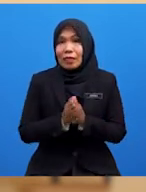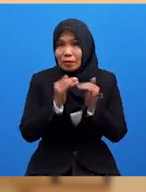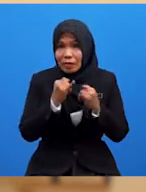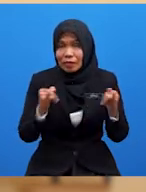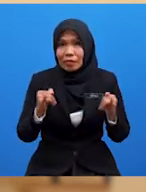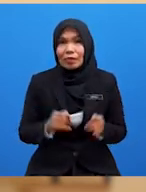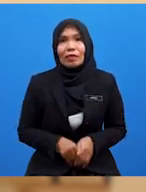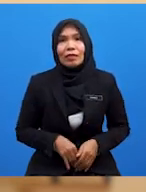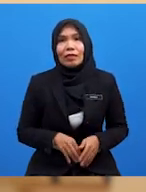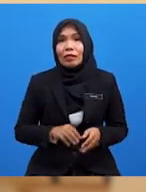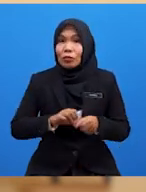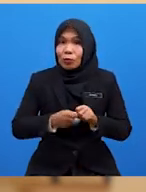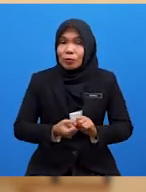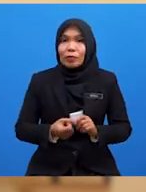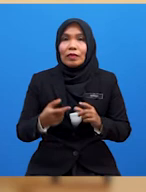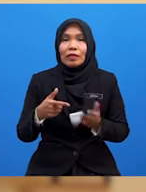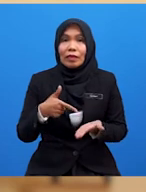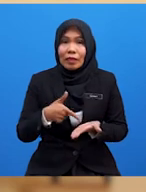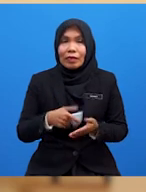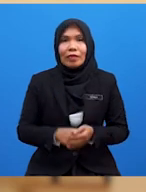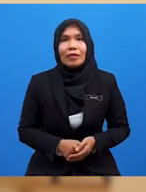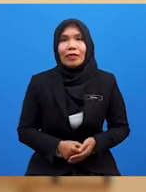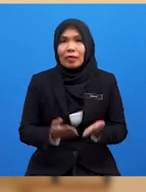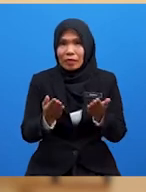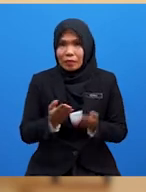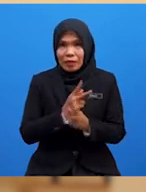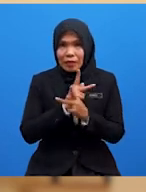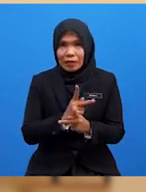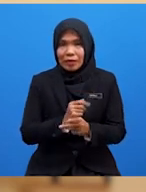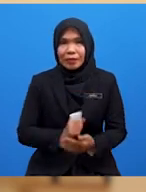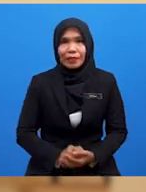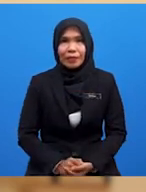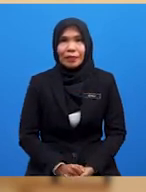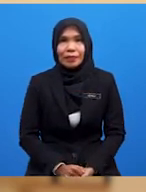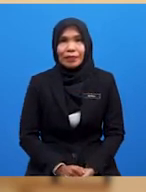Salam sejahtera dan semoga berjumpa lagi. Sekian, terima kasih.